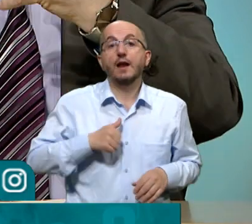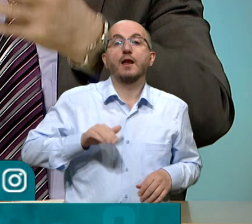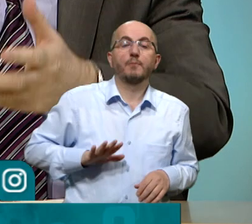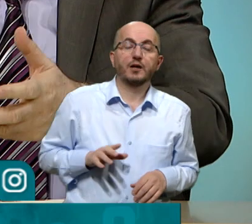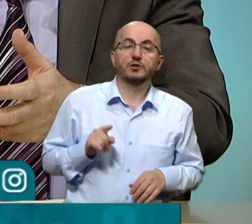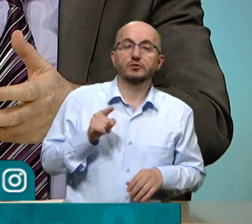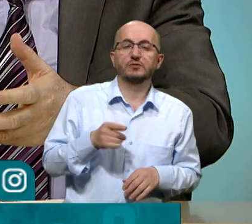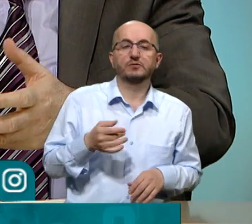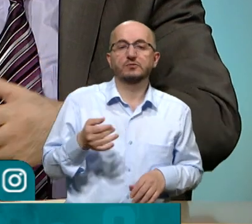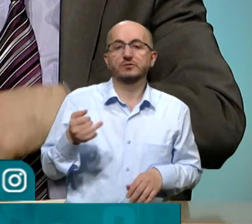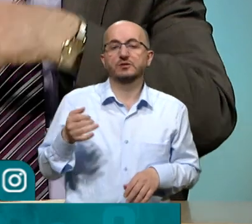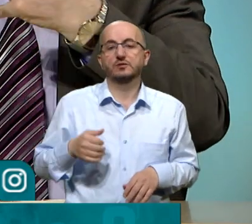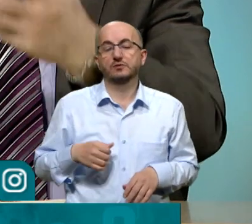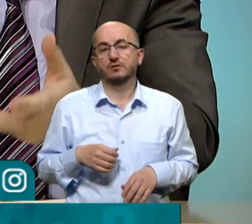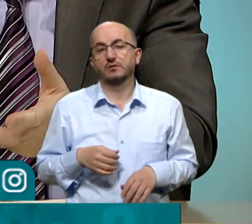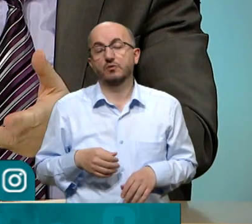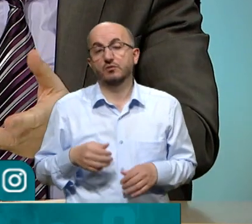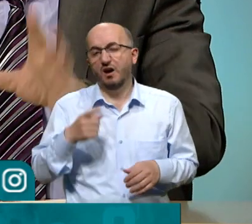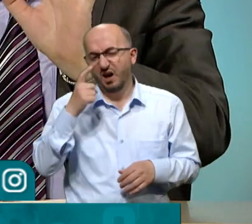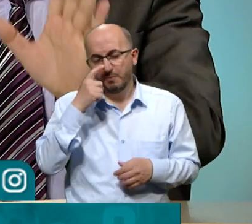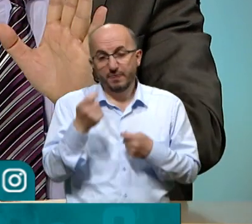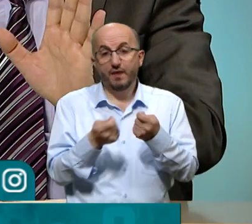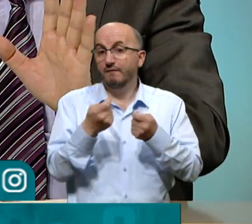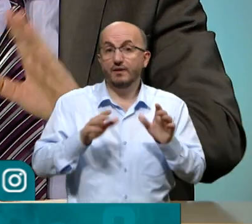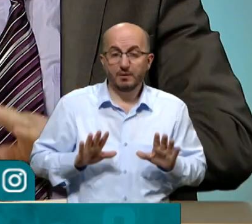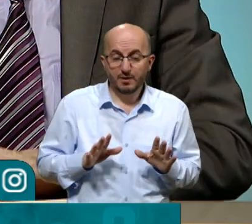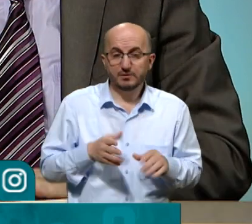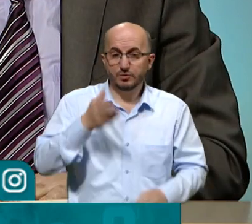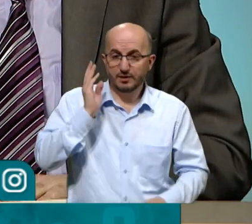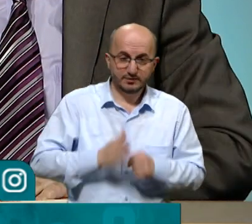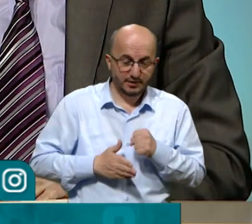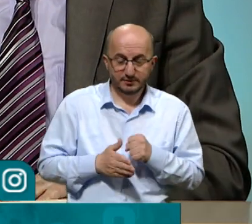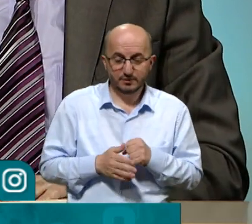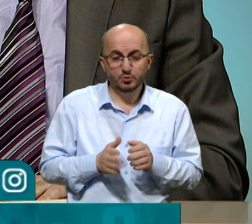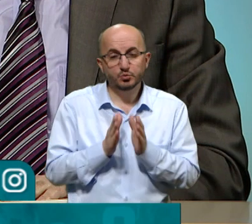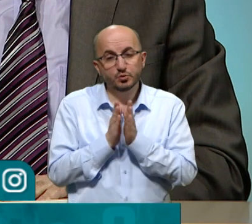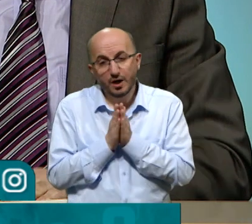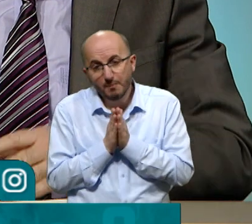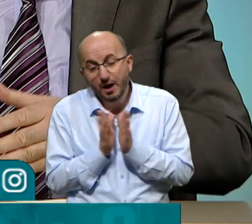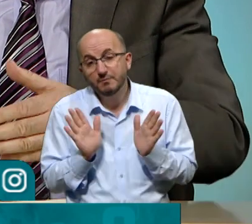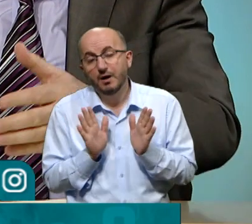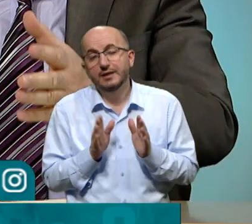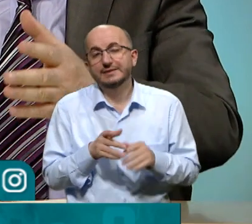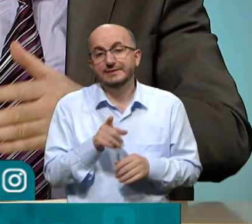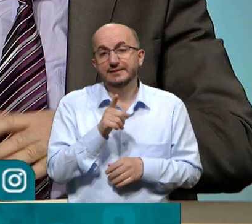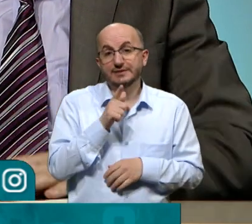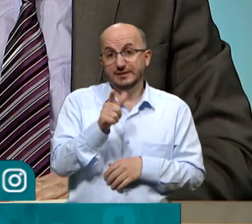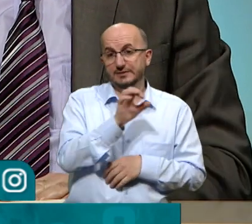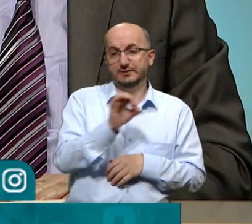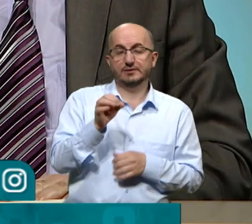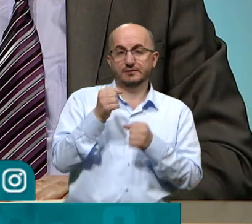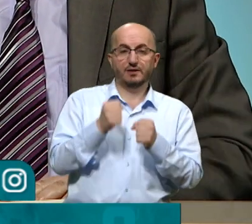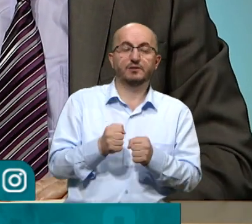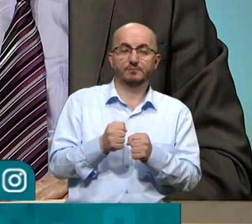biz onu aşağılamayı Zona kaba davranamaz Bunlar yasaktır a kusura bakma ve hafta sessiz kalır geçer gidersin